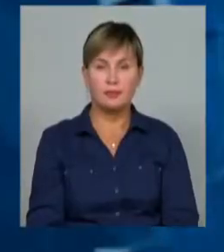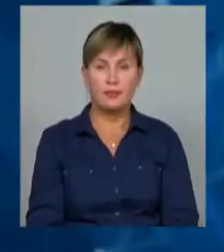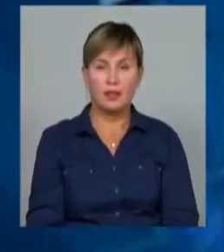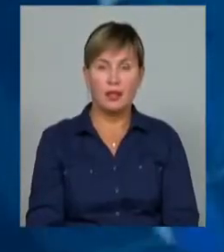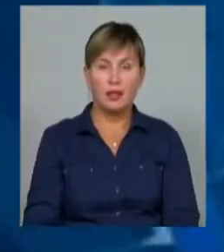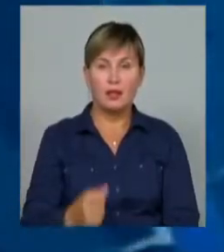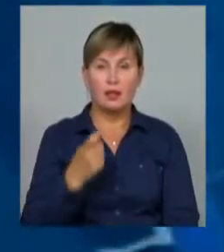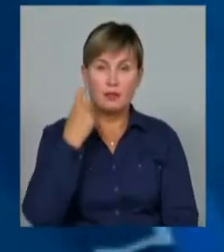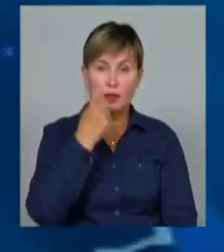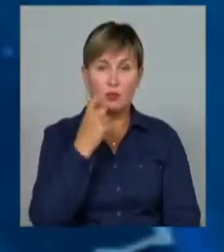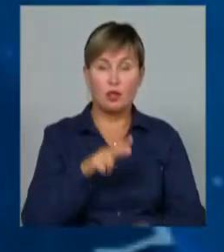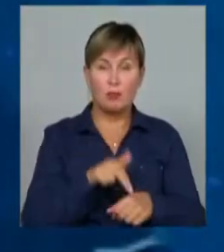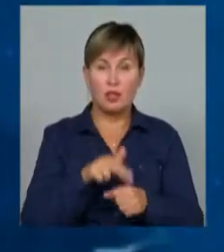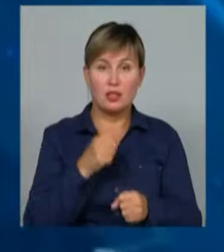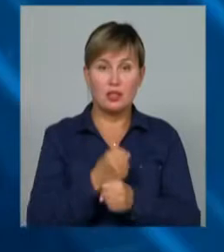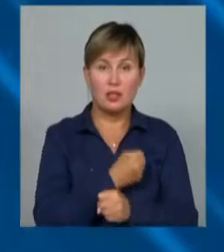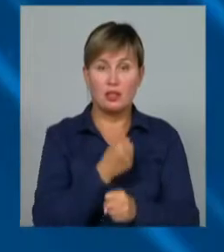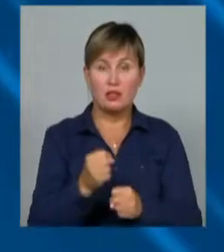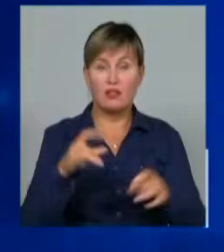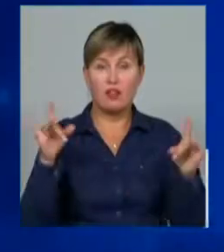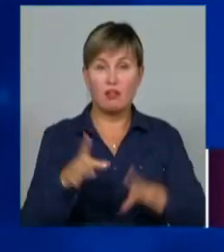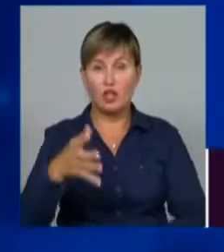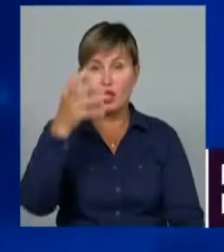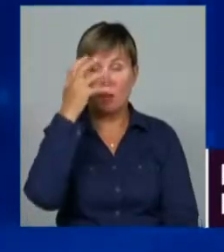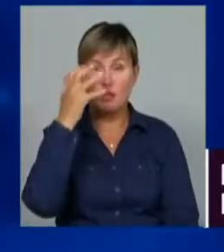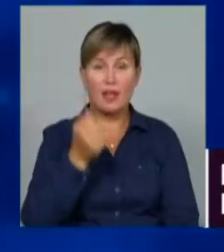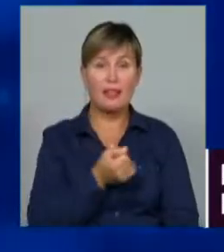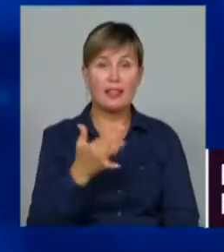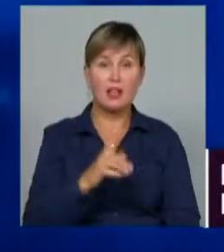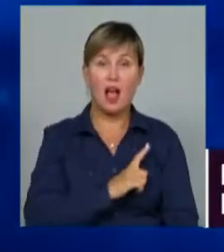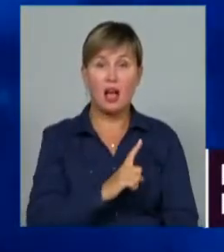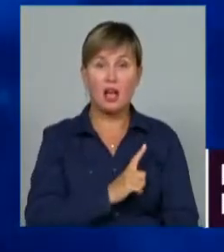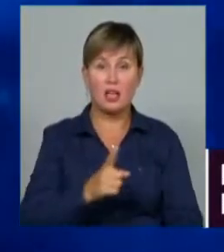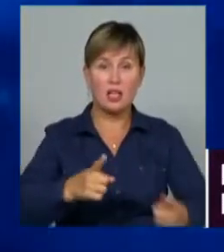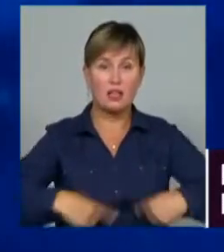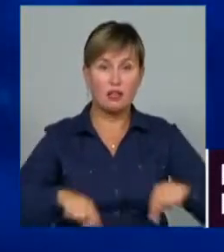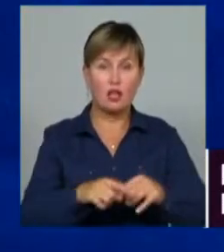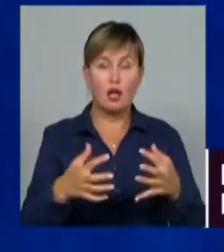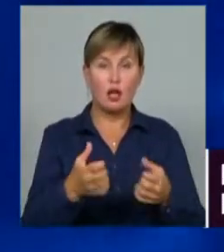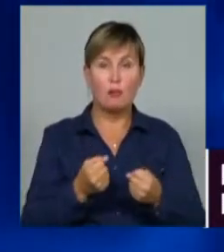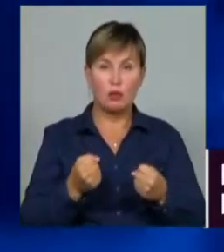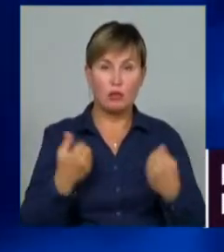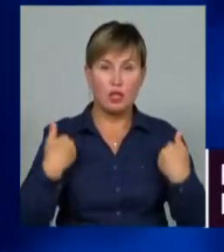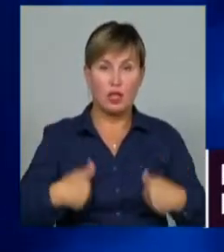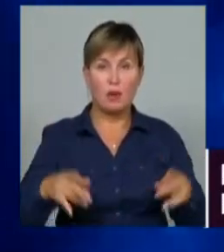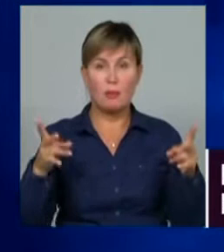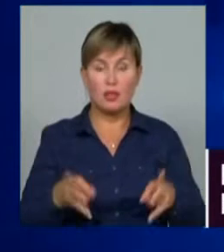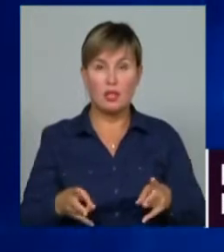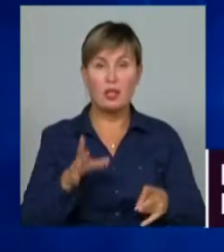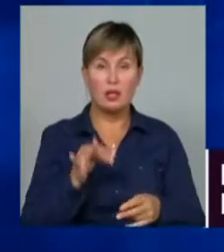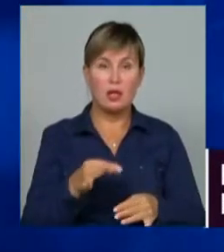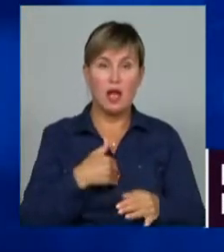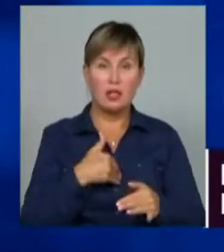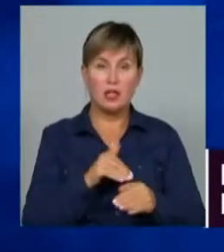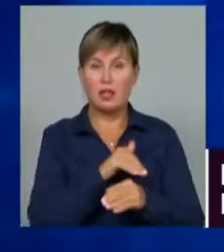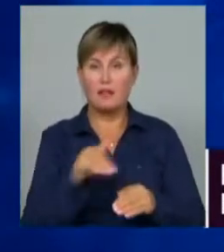Подвыпившие полицейские устроили дебош в одном из кафе «Кавшигая». Несколько охранников заведения получили телесные повреждения и намерены